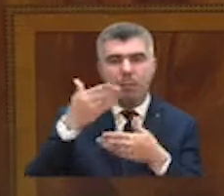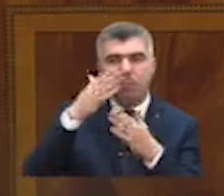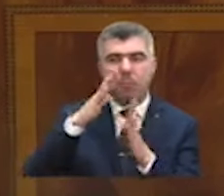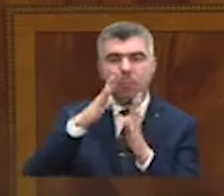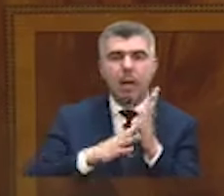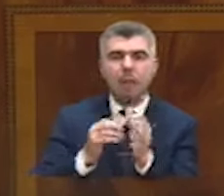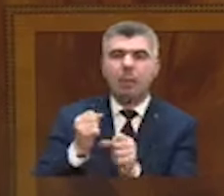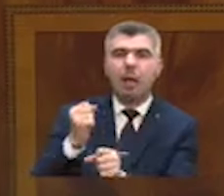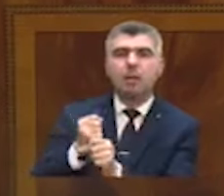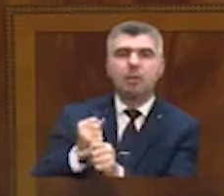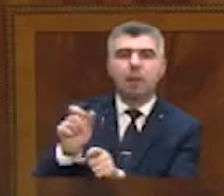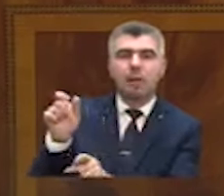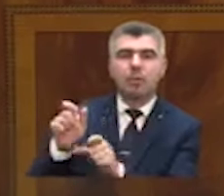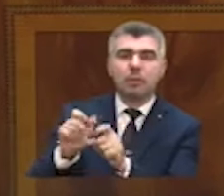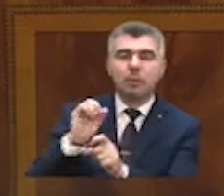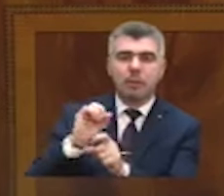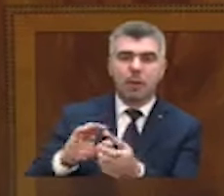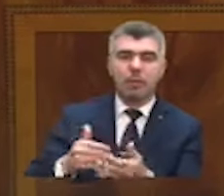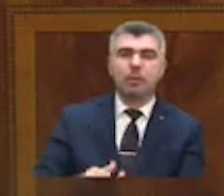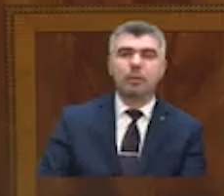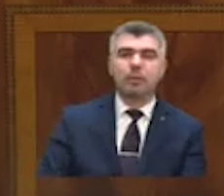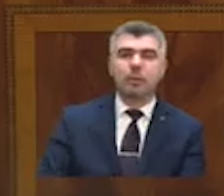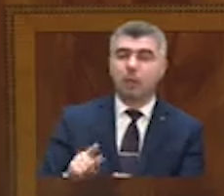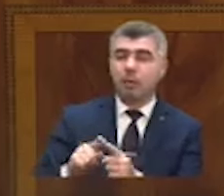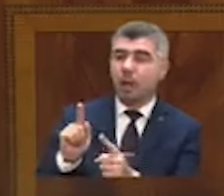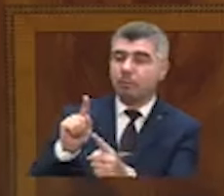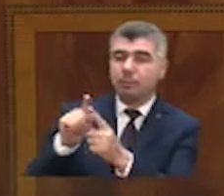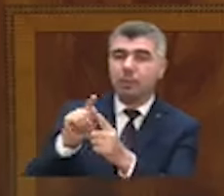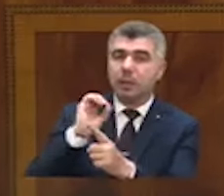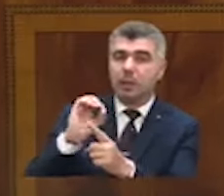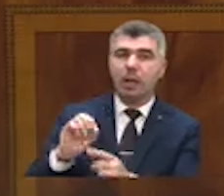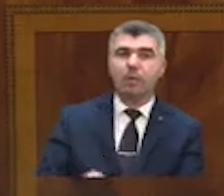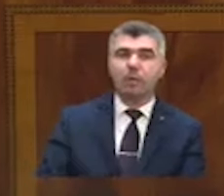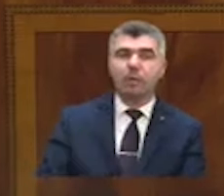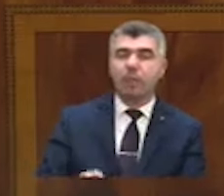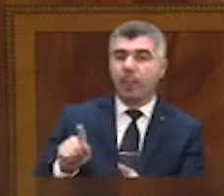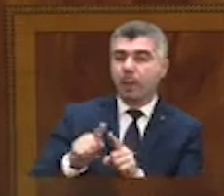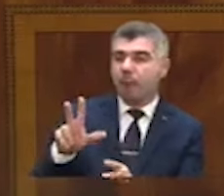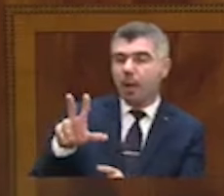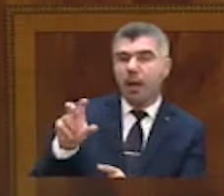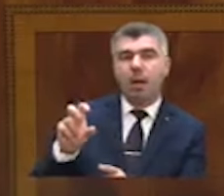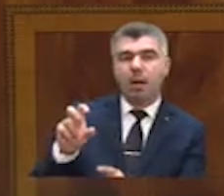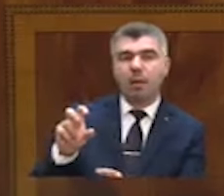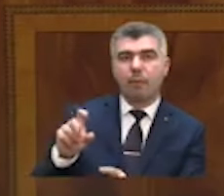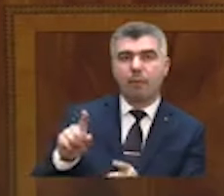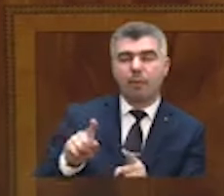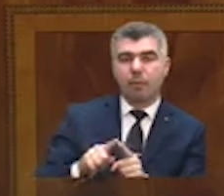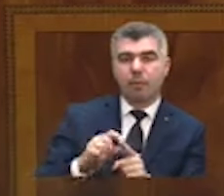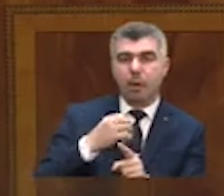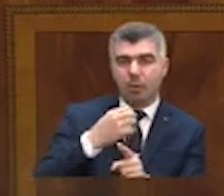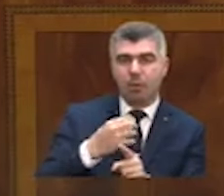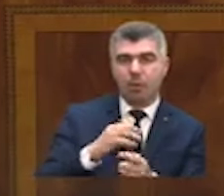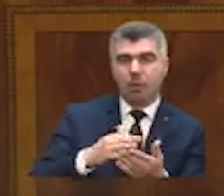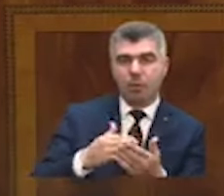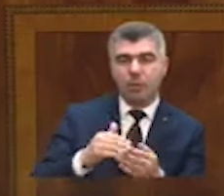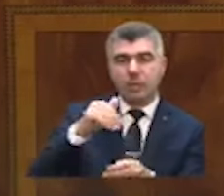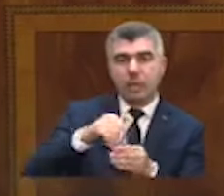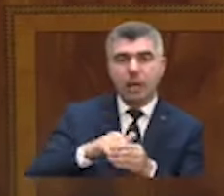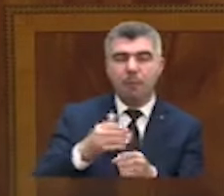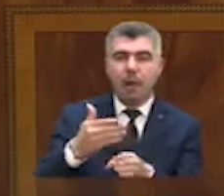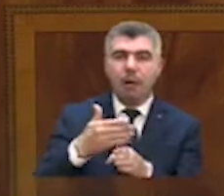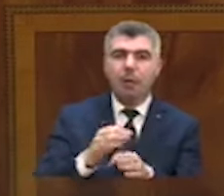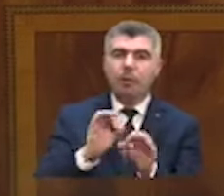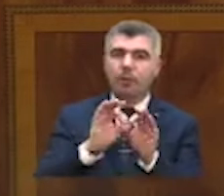اللي خدموا استثمارات ك تمسهم وعرفوهم بانه انتم اللي كضرب ما صوتو عليكم الخط اللي